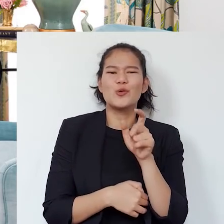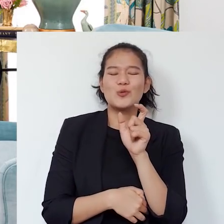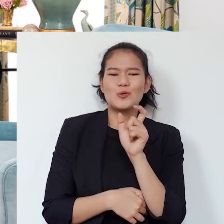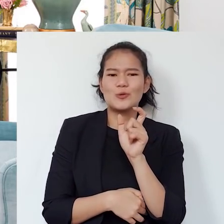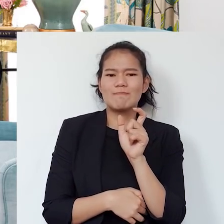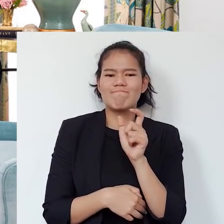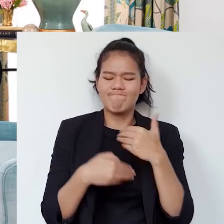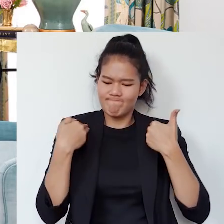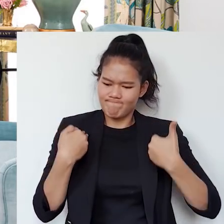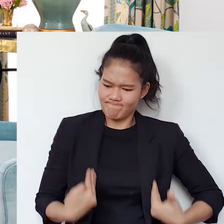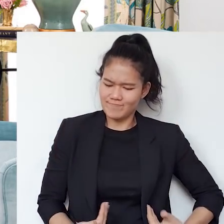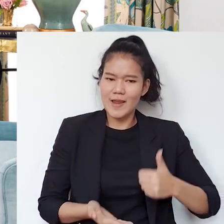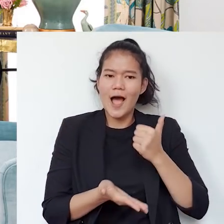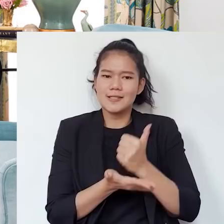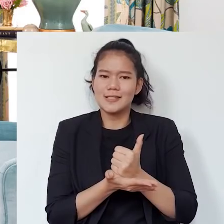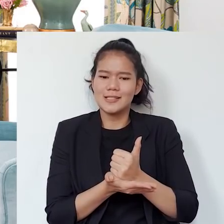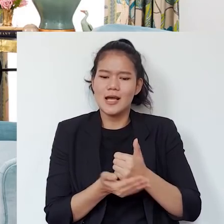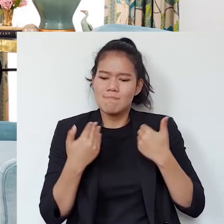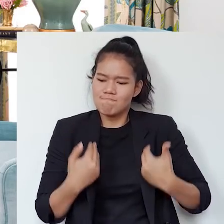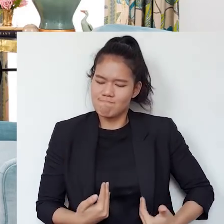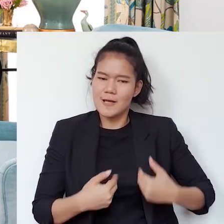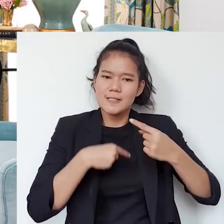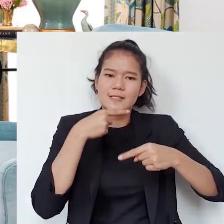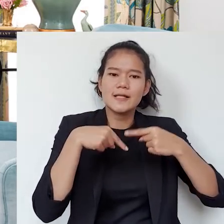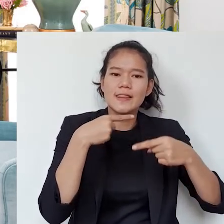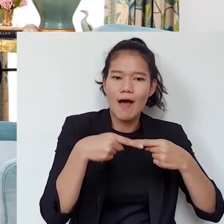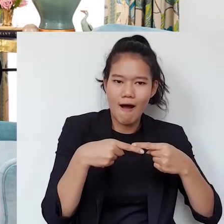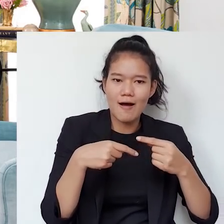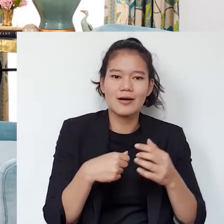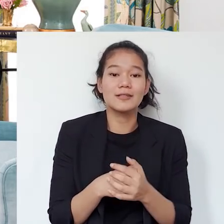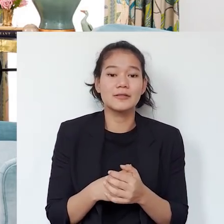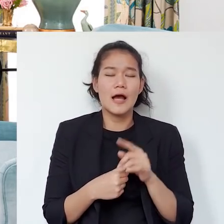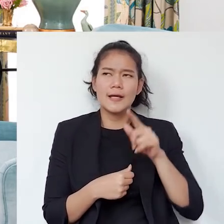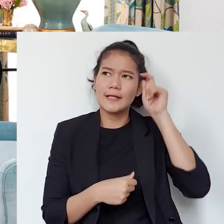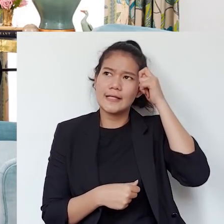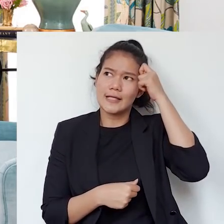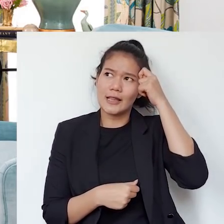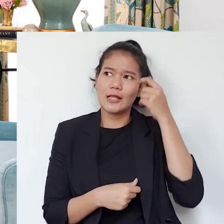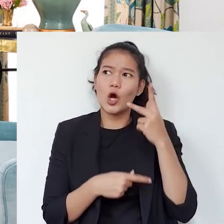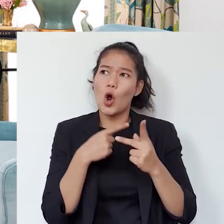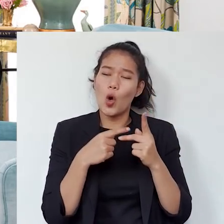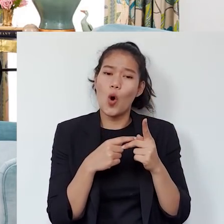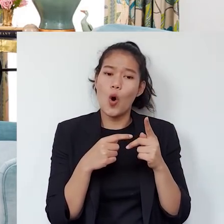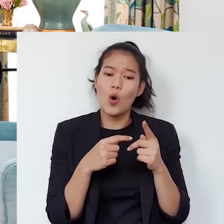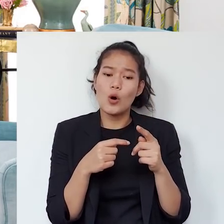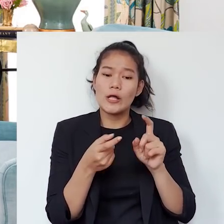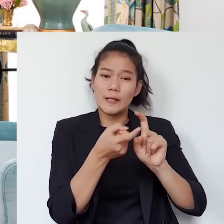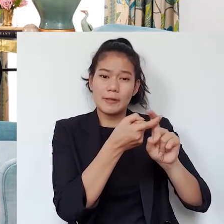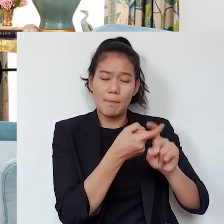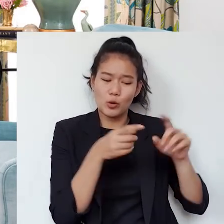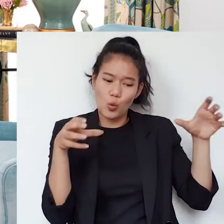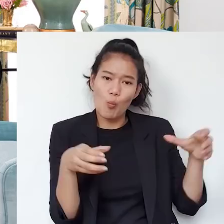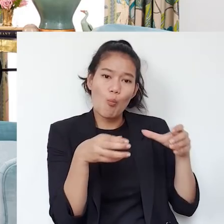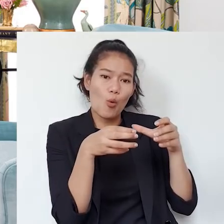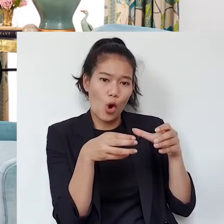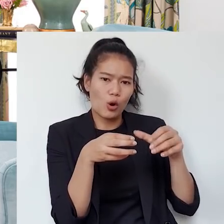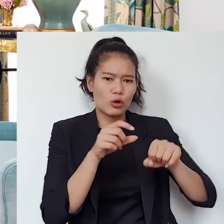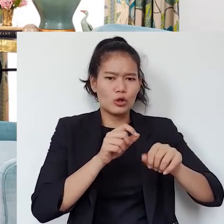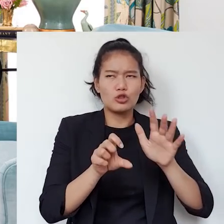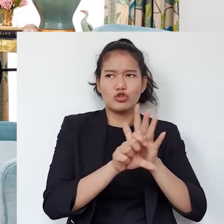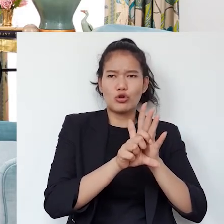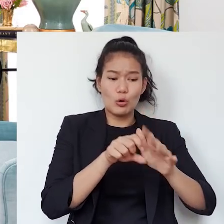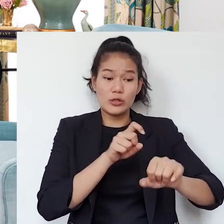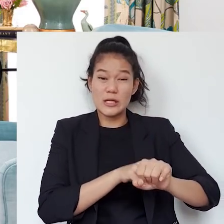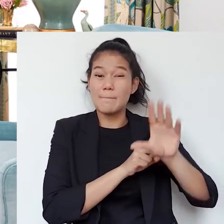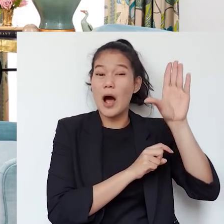sebagai makhluk bercerita. Saya ingat sekali kalau kami berkumpul ya dengan teman ketika sudah jam malam